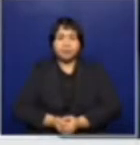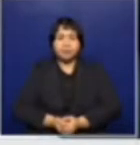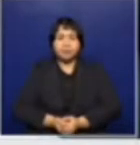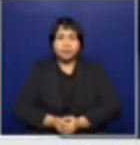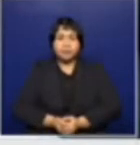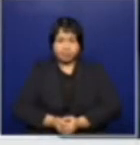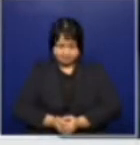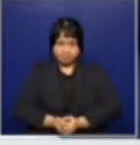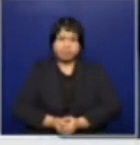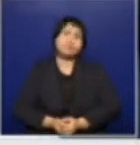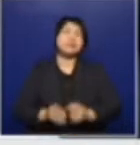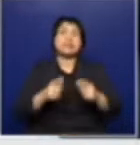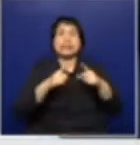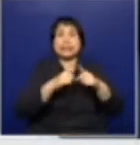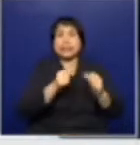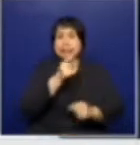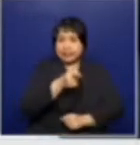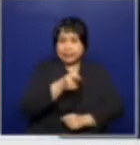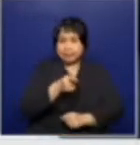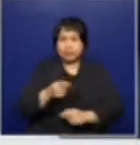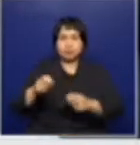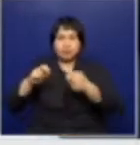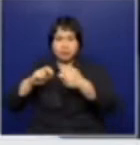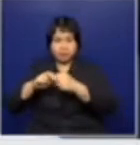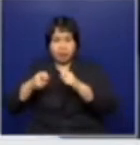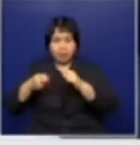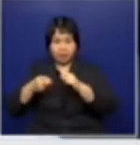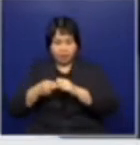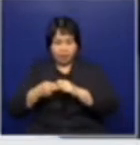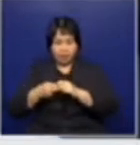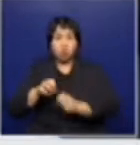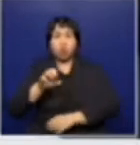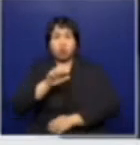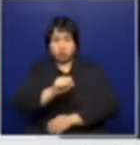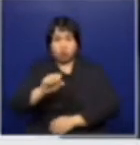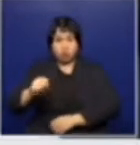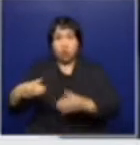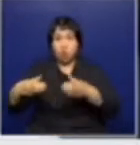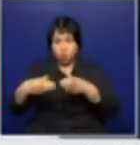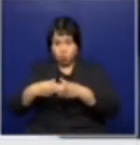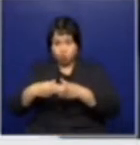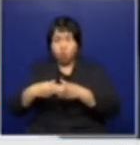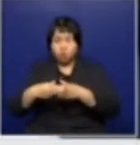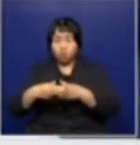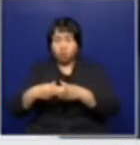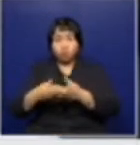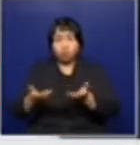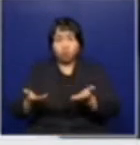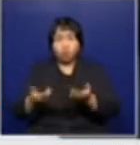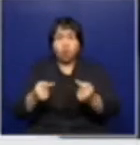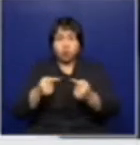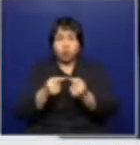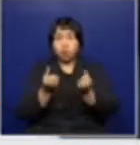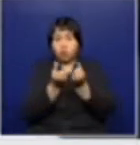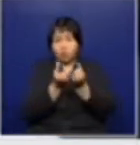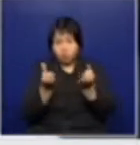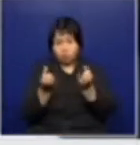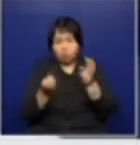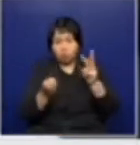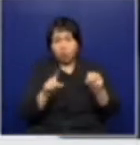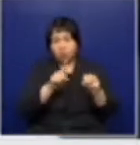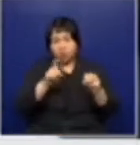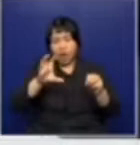ข้อเท็จจริงและปัญหาที่สมาชิกสภาผู้แทนราษฎรจะใช้โอกาสตามรัฐธรรมนูญมาตรา